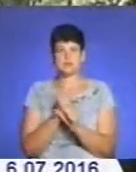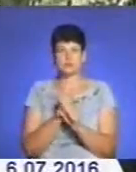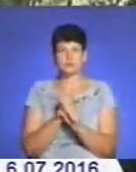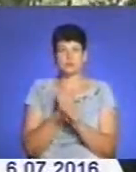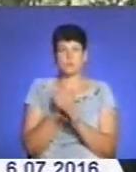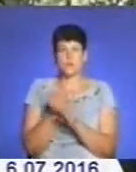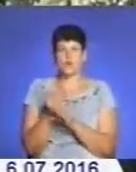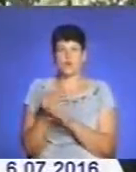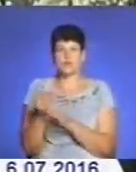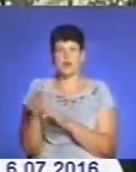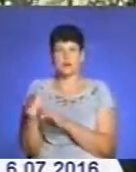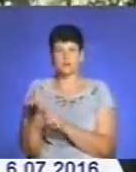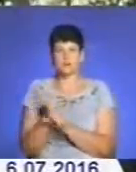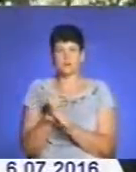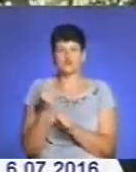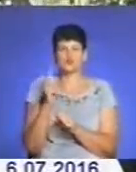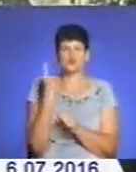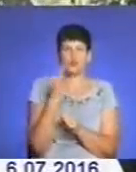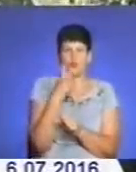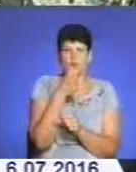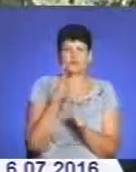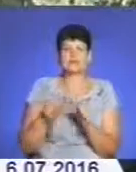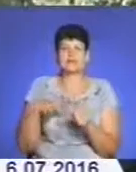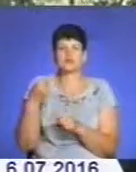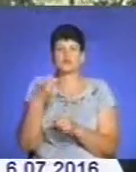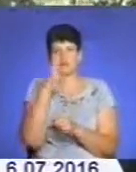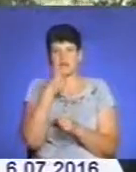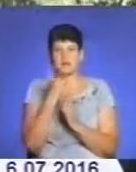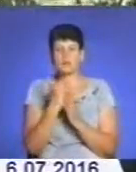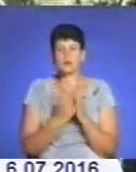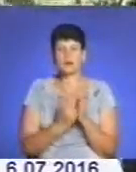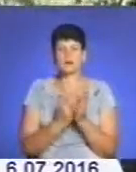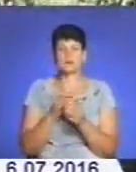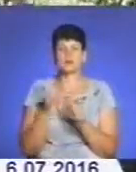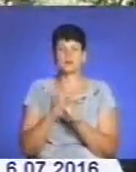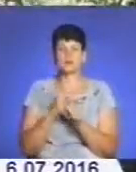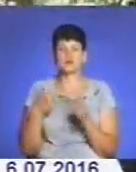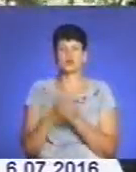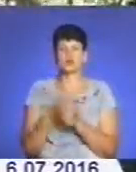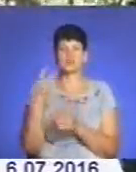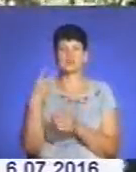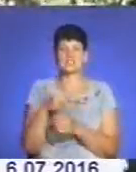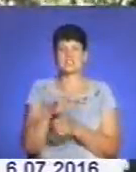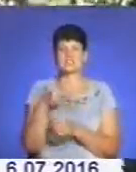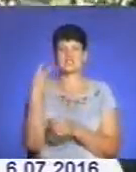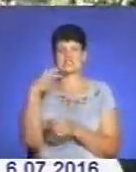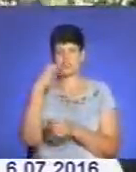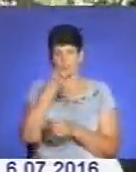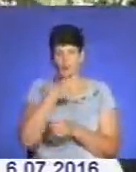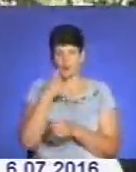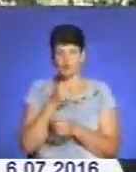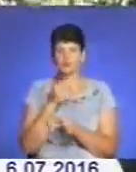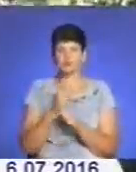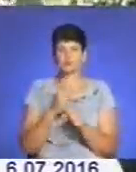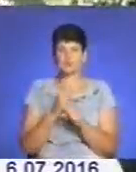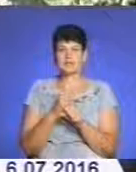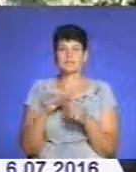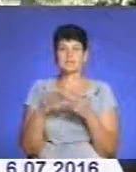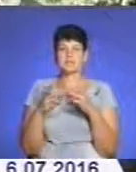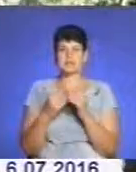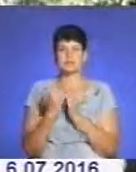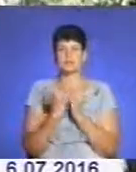поетапно, щось одного року, щось на наступний рік. Програма діє в нас до 2020 року. Виготовити на підставі